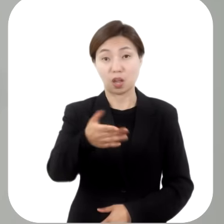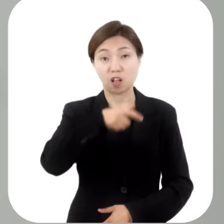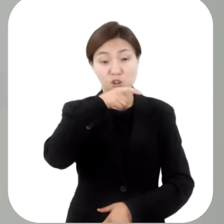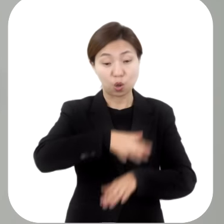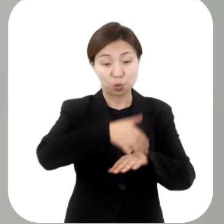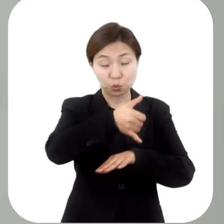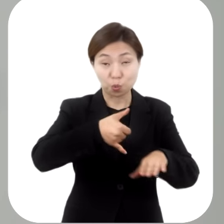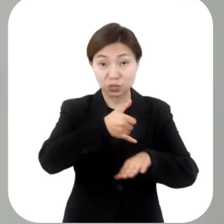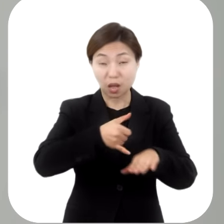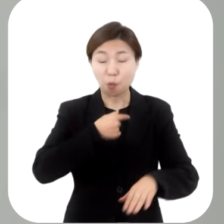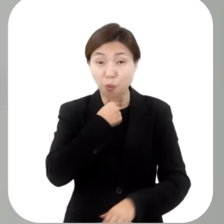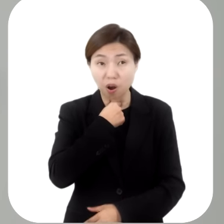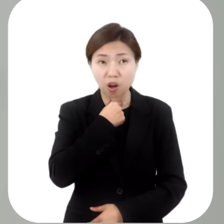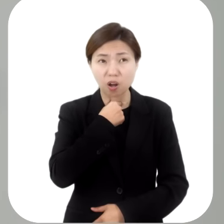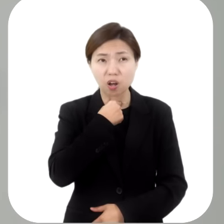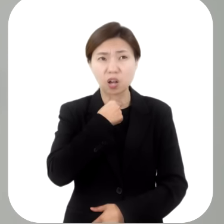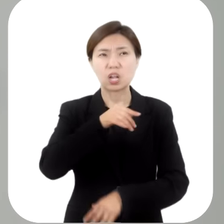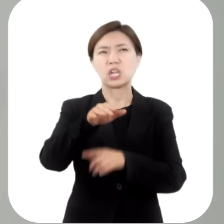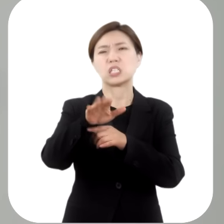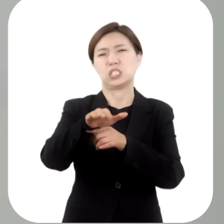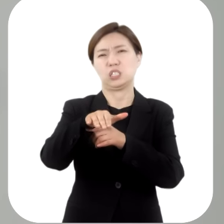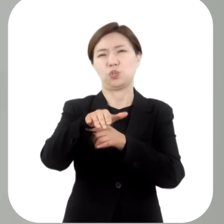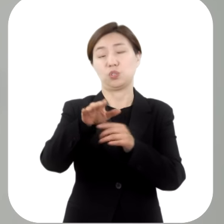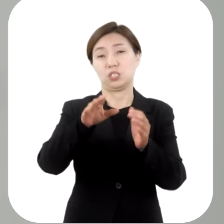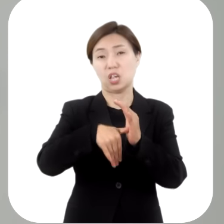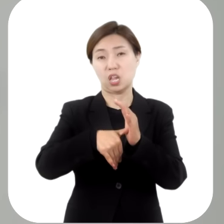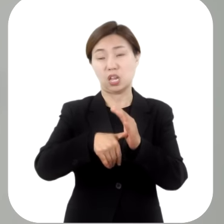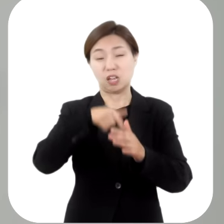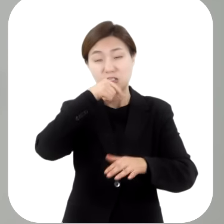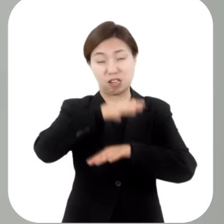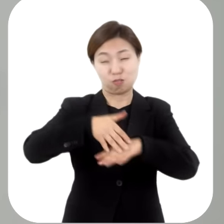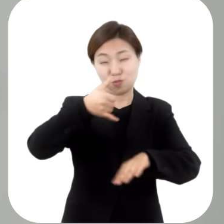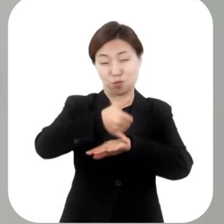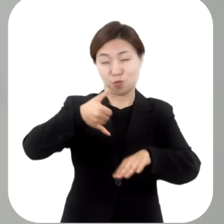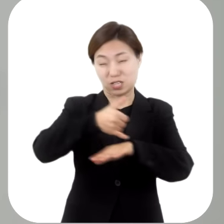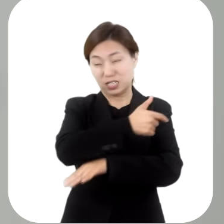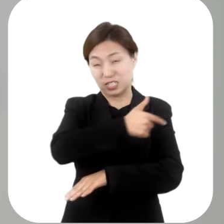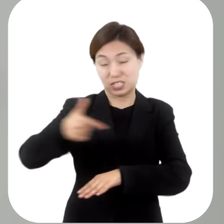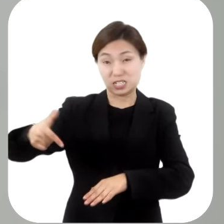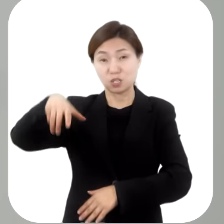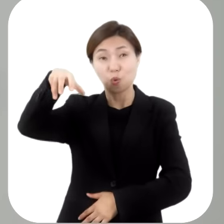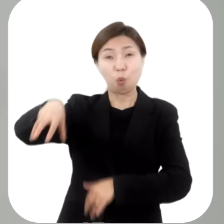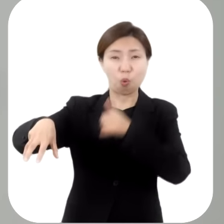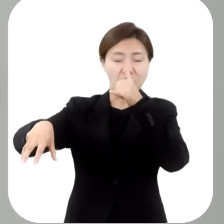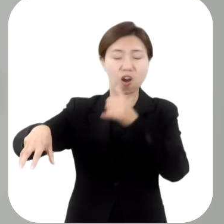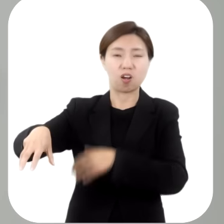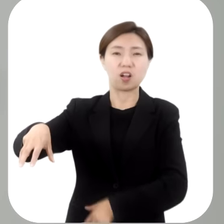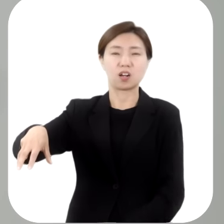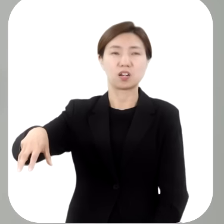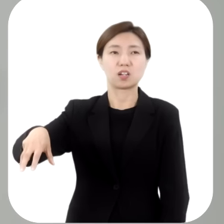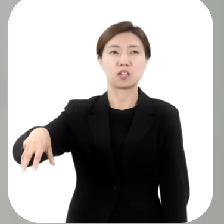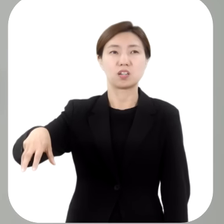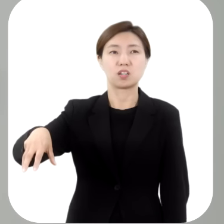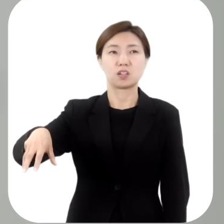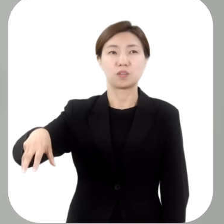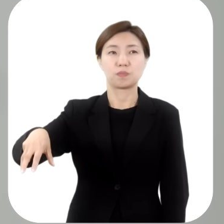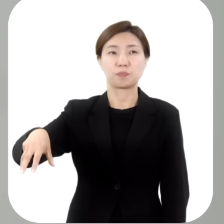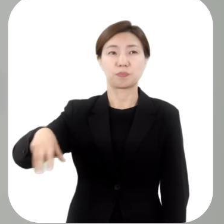자기가 농사를 지으려면, 그러니까 시골에 가면 이렇게 농사를 크게 짓는 농업회사가 있거든요.